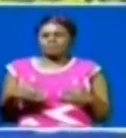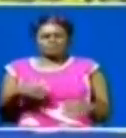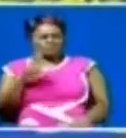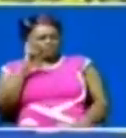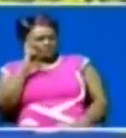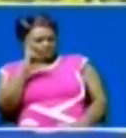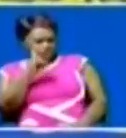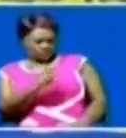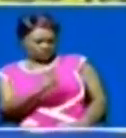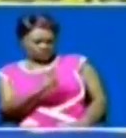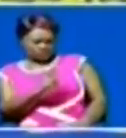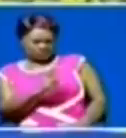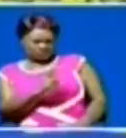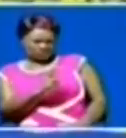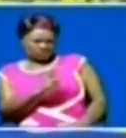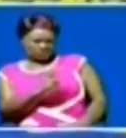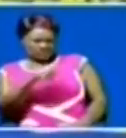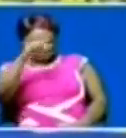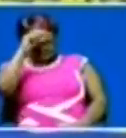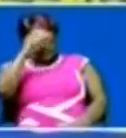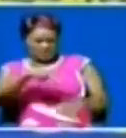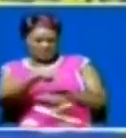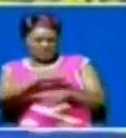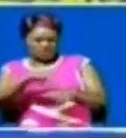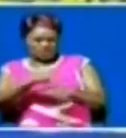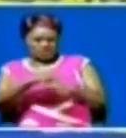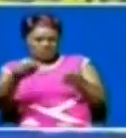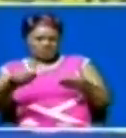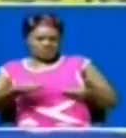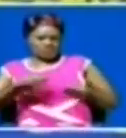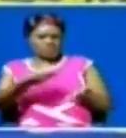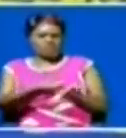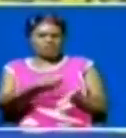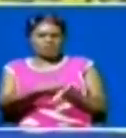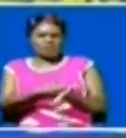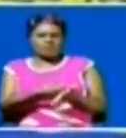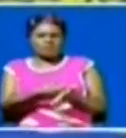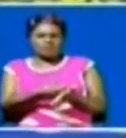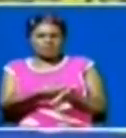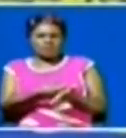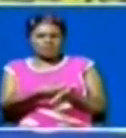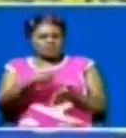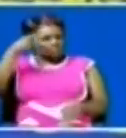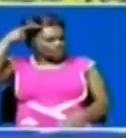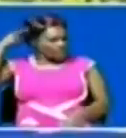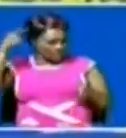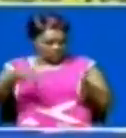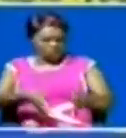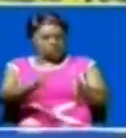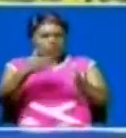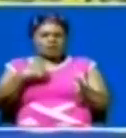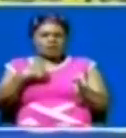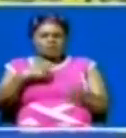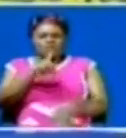walipoona kwamba tunafanya hivyo na serikali kuu wakatupatia pesa, na tukaweka lami karibu